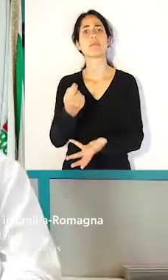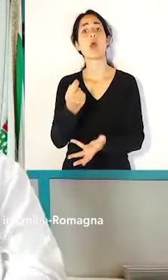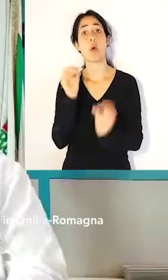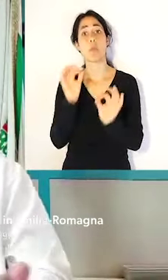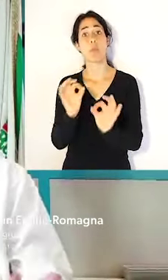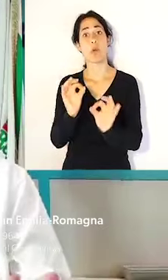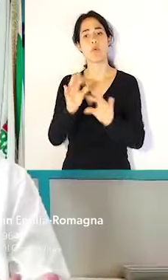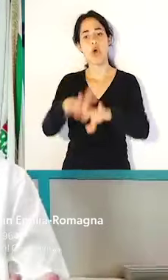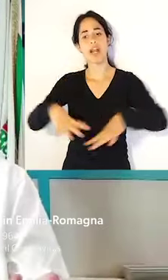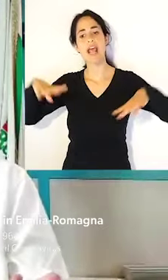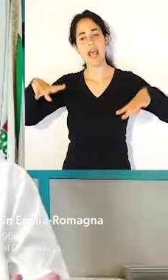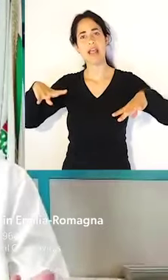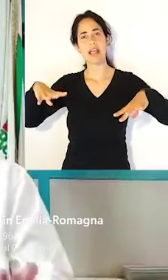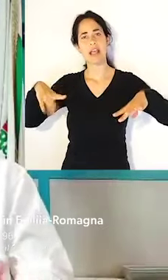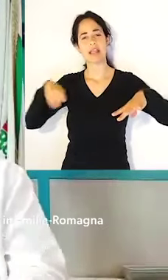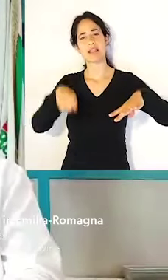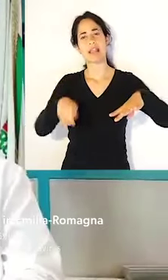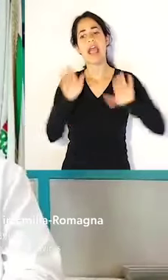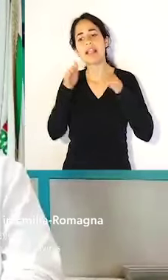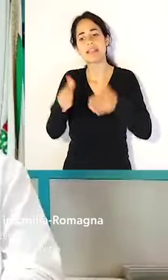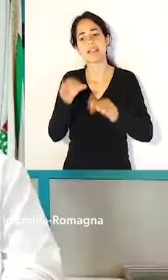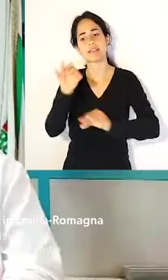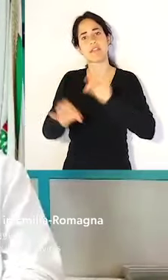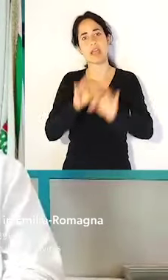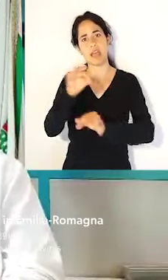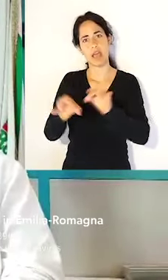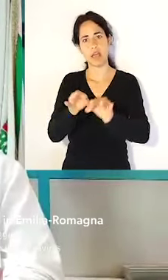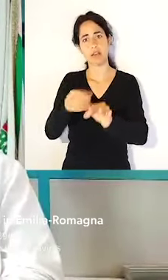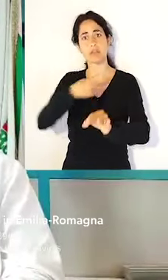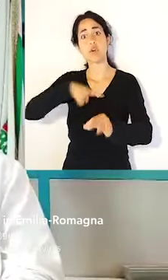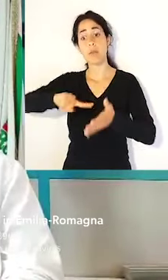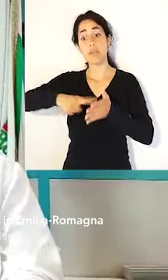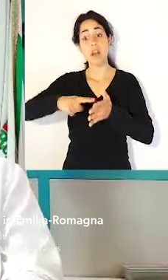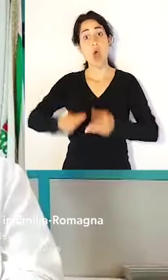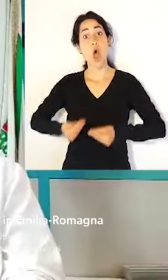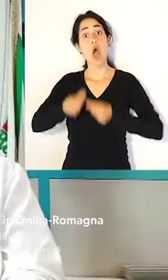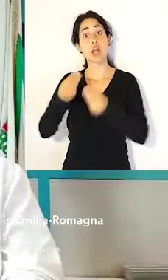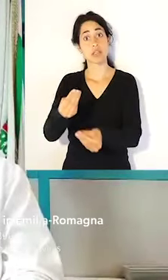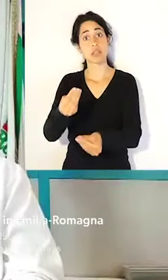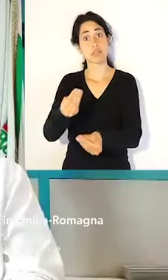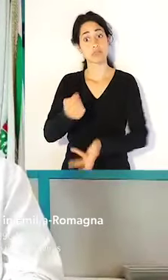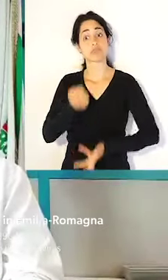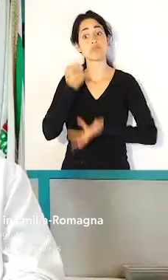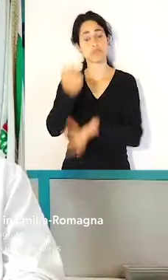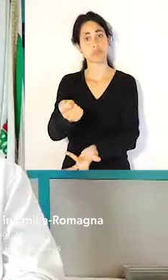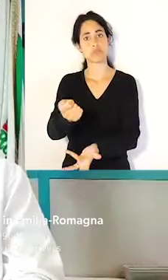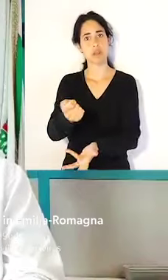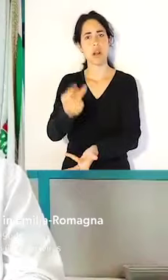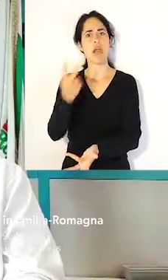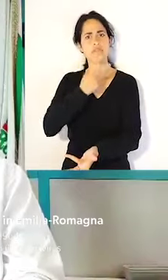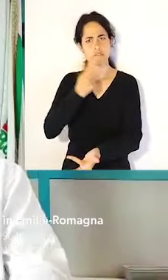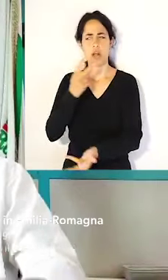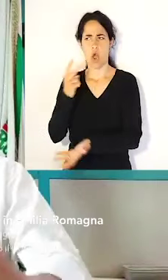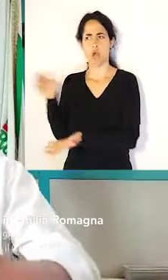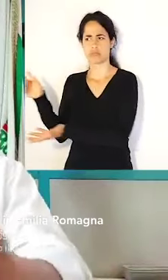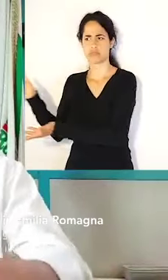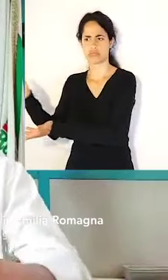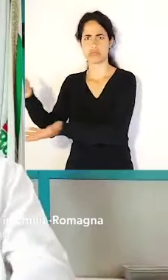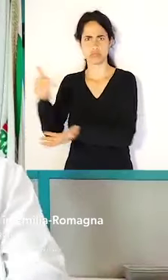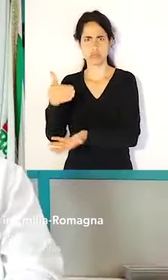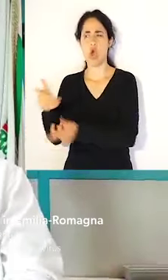che poi è da smontare, sono milioni che abbiamo speso, molti dei quali anche appartenenti,